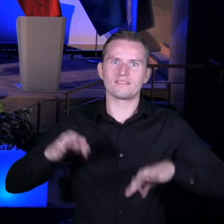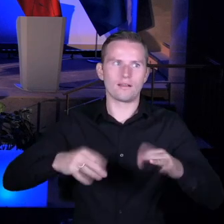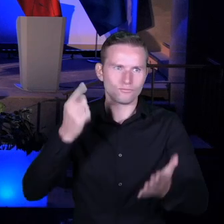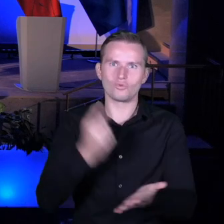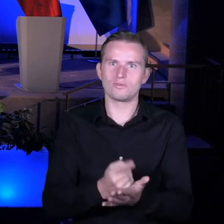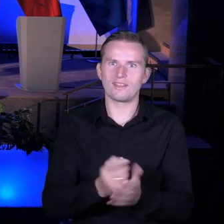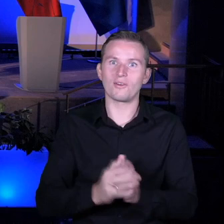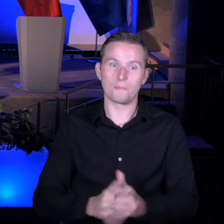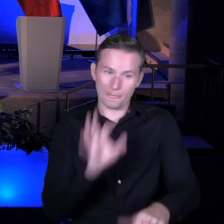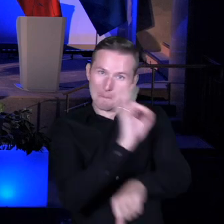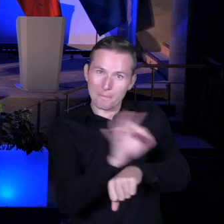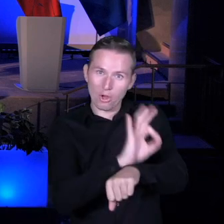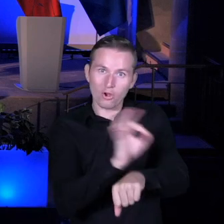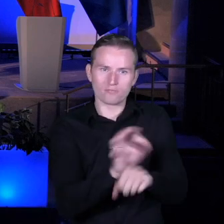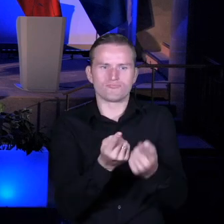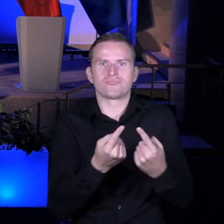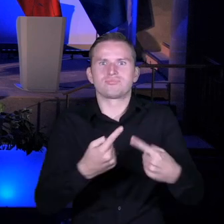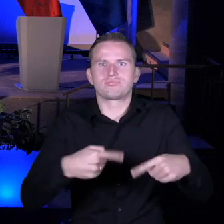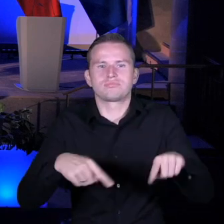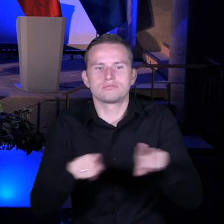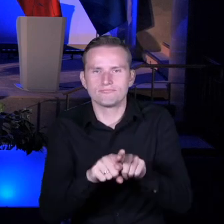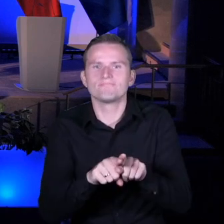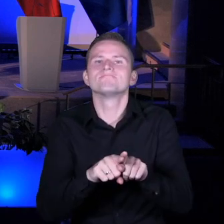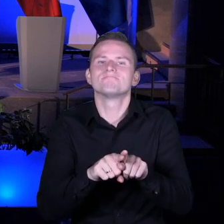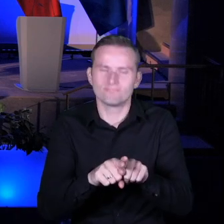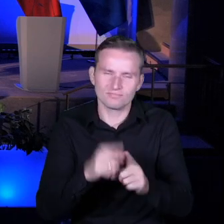dotrwaliśmy z projektem do końca. On rzeczywiście